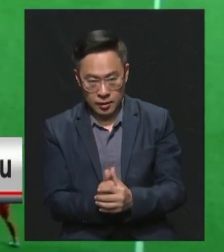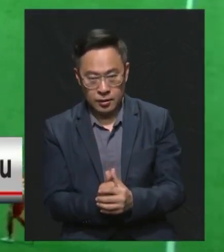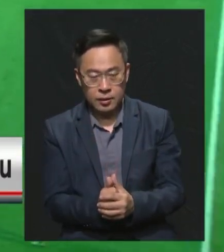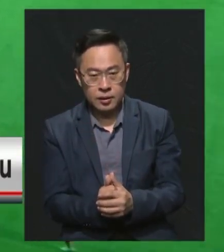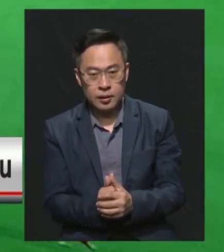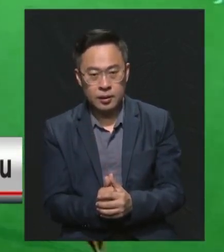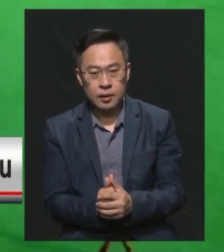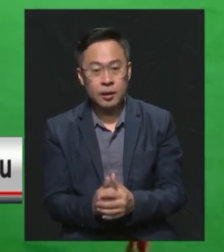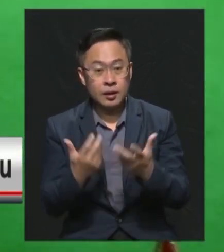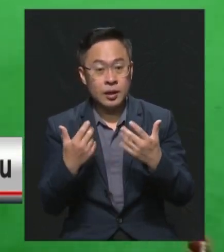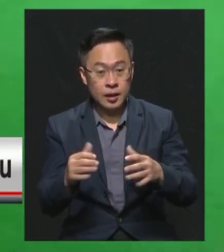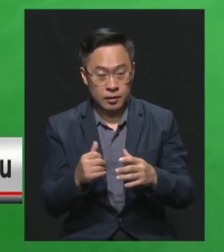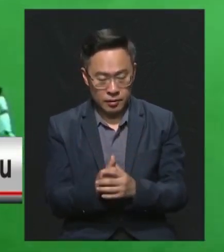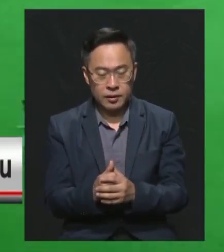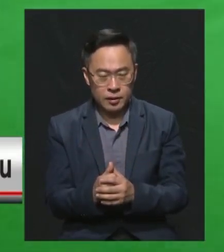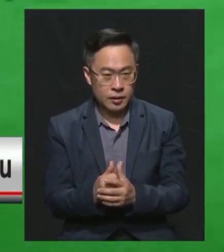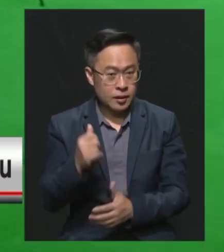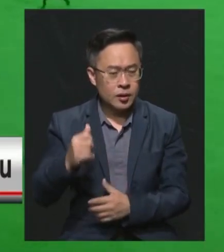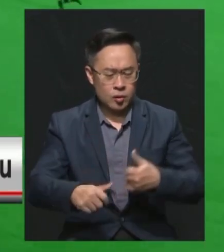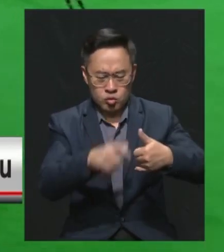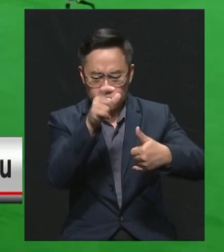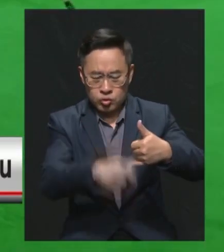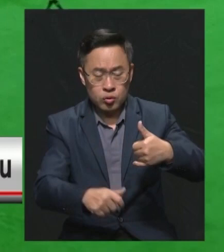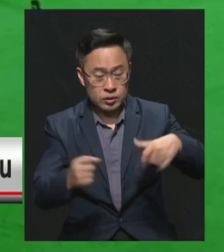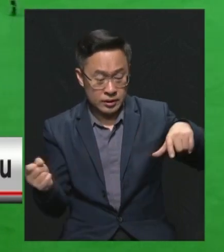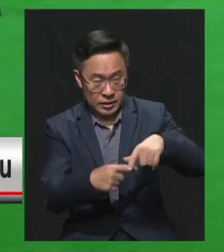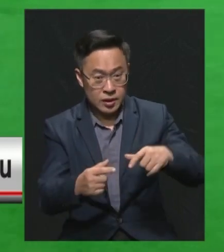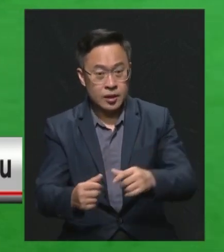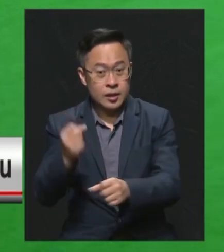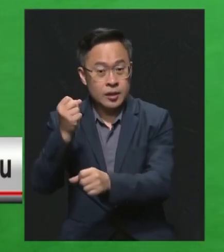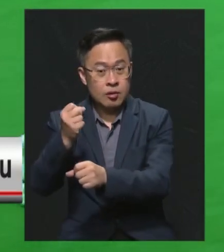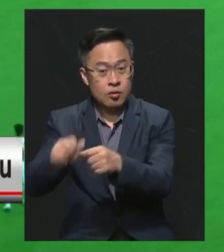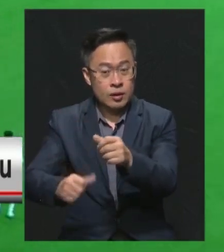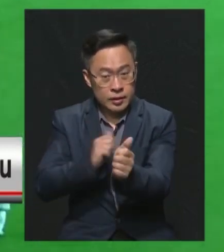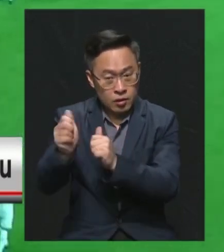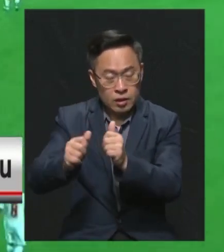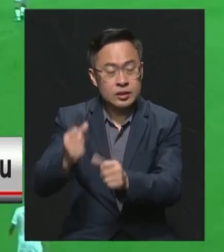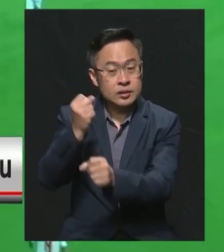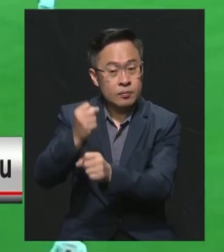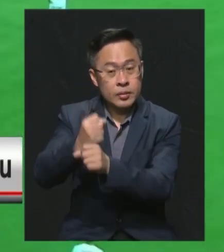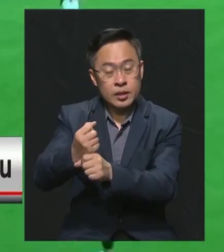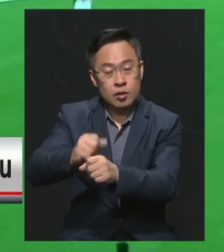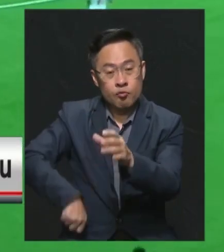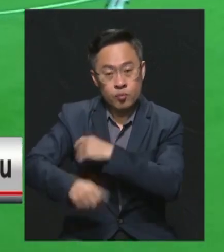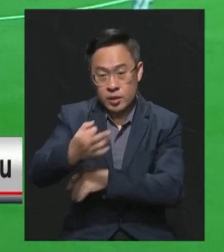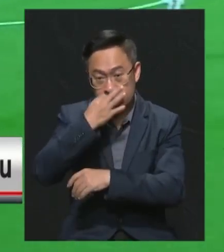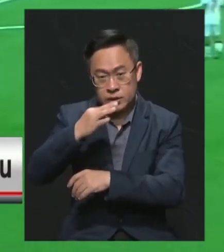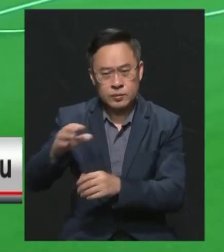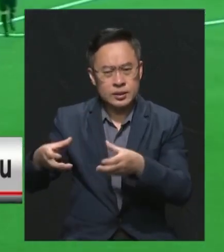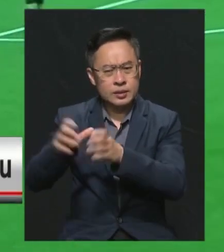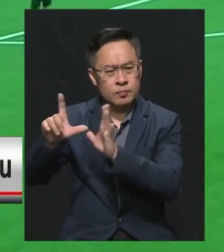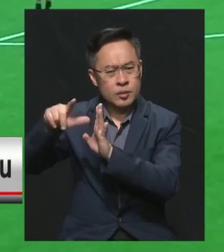คะเป็นตัวหลักของทีมชาติเมียนมามาตลอดค่ะแล้วหลังจากนั้นค่ะนาทีที่45สิงคโปร์มาตีเสมอจน